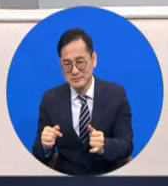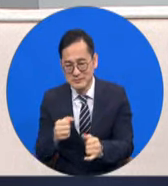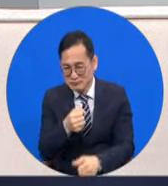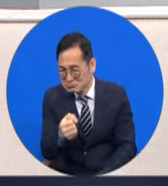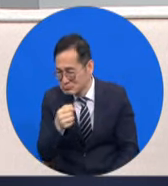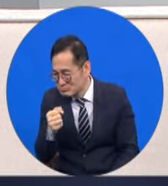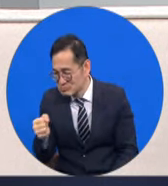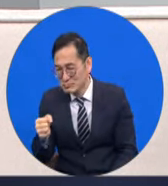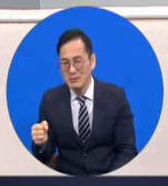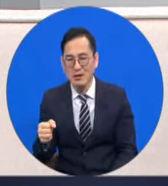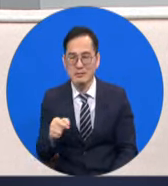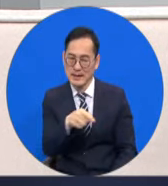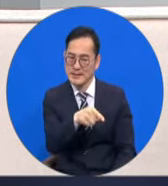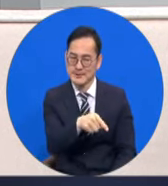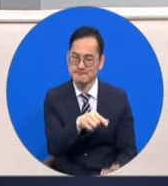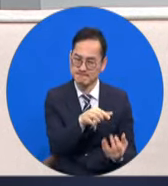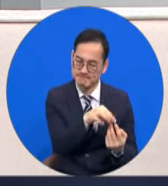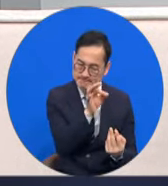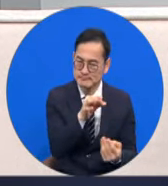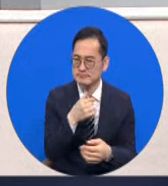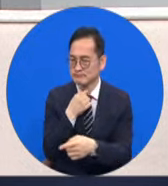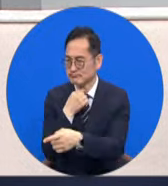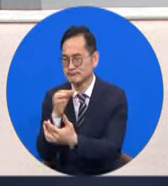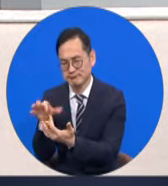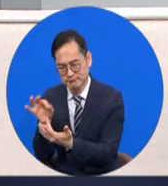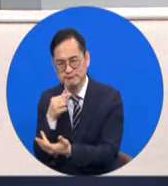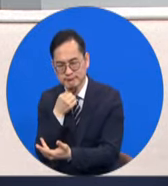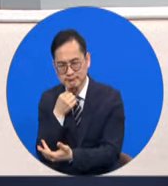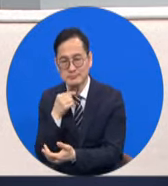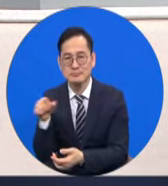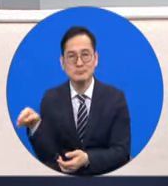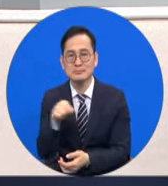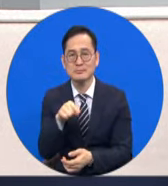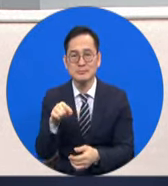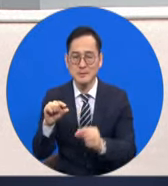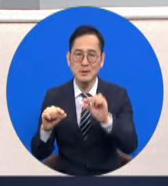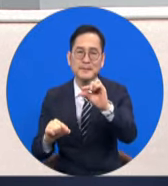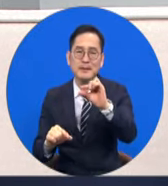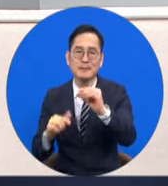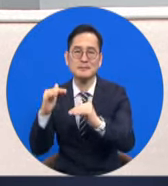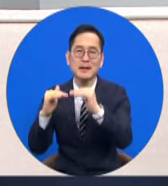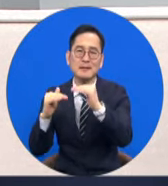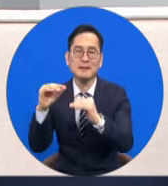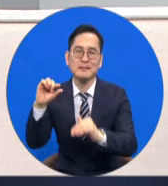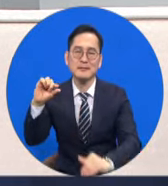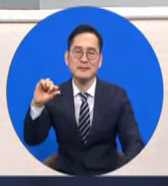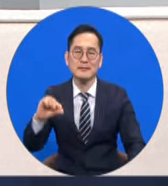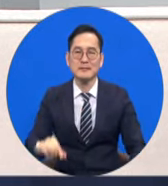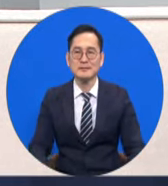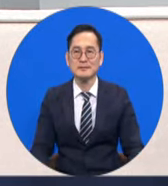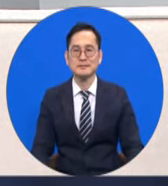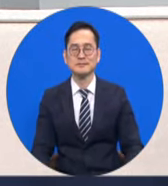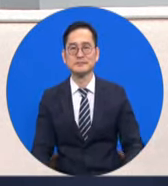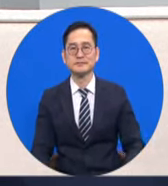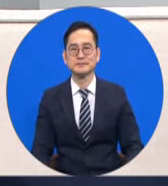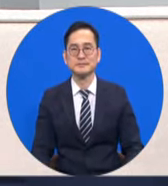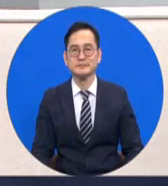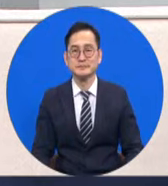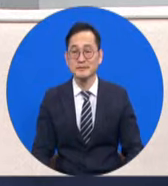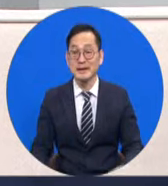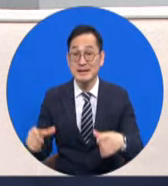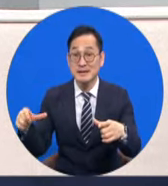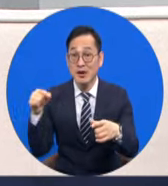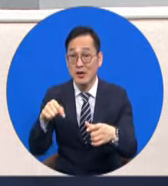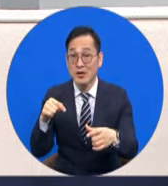그래픽에서도 봤습니다만은 저렇게 선거 때마다 결과가 엇갈리는 소위 말하는 이제 스윙 스테이트들은 유권자들께서 인물도 굉장히 많이